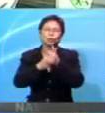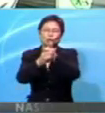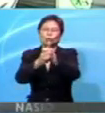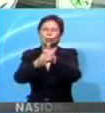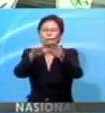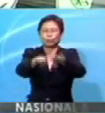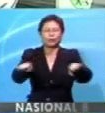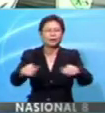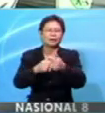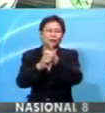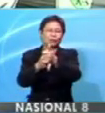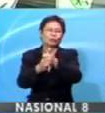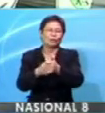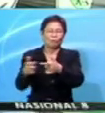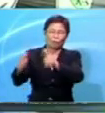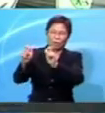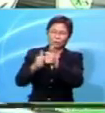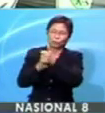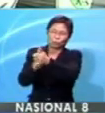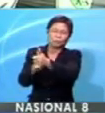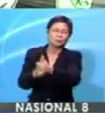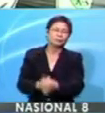yang kira laju